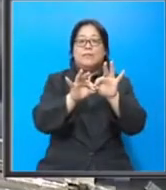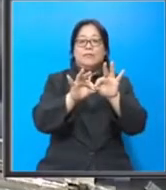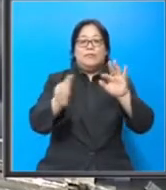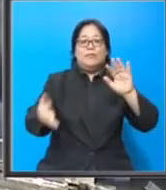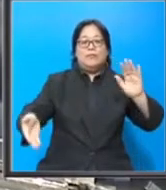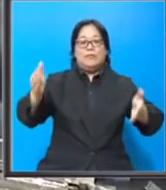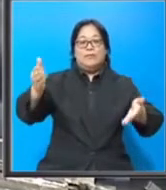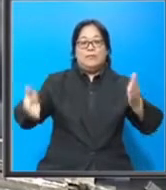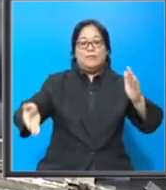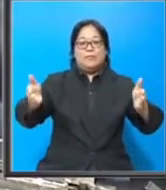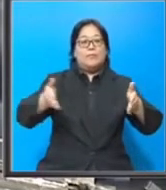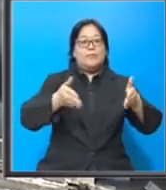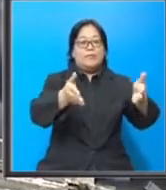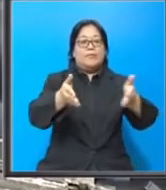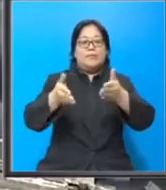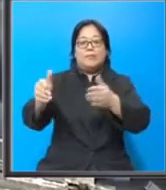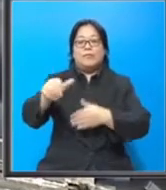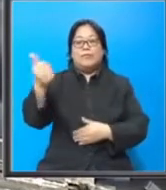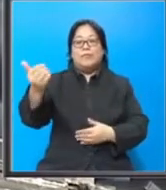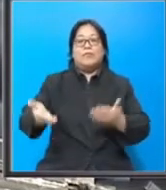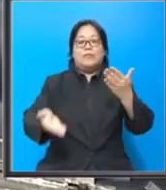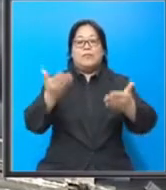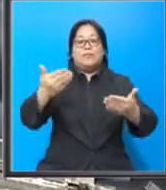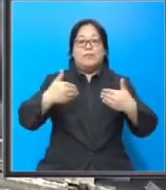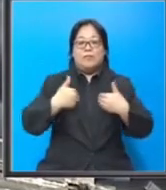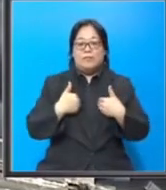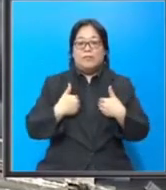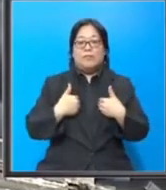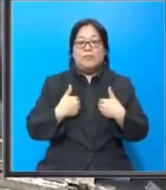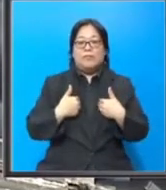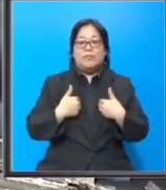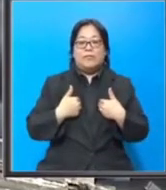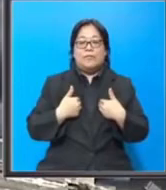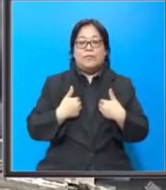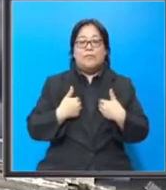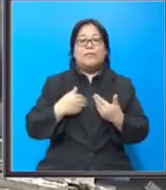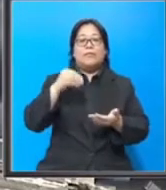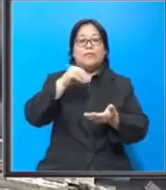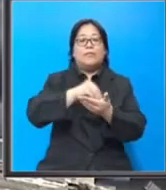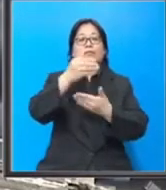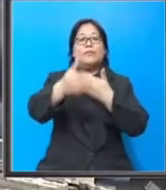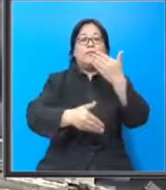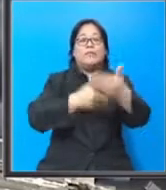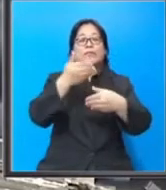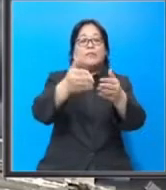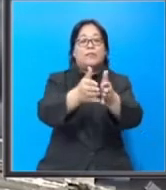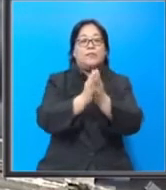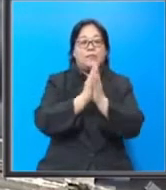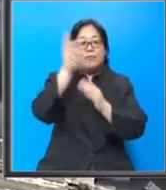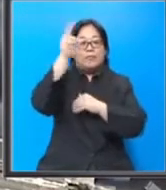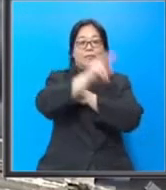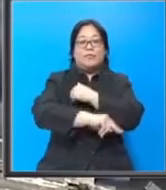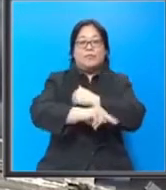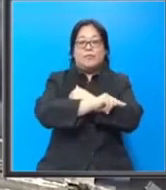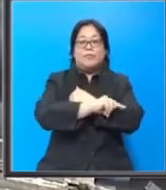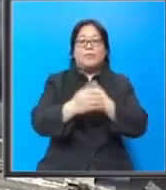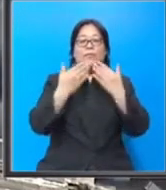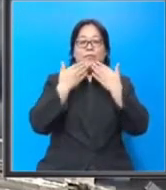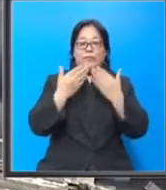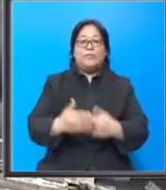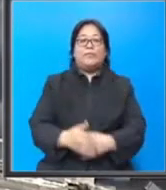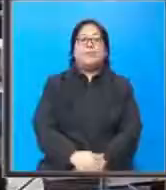berbanding dalam jalan lain bagi kali yang ada di dalam proses pembangunan oleh kerajaan Iggy